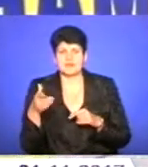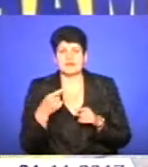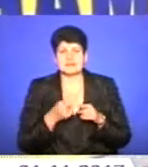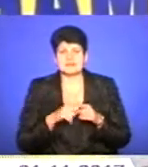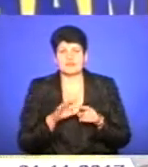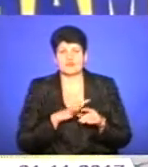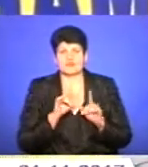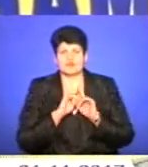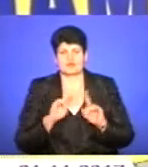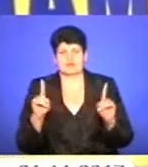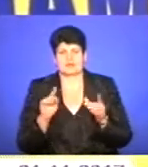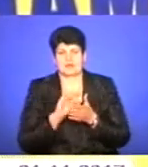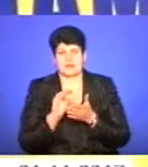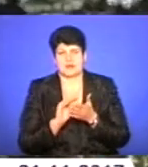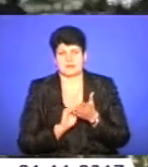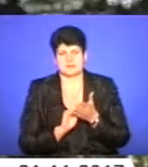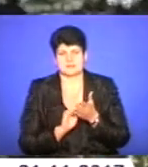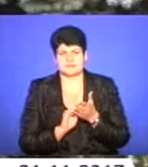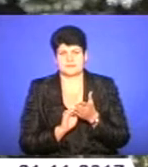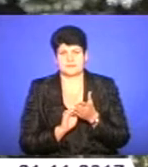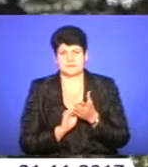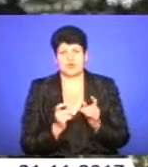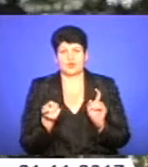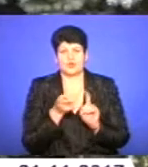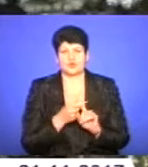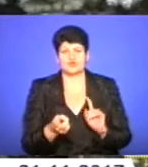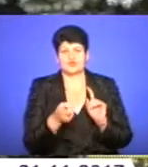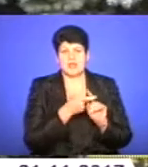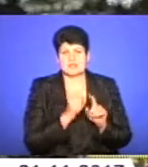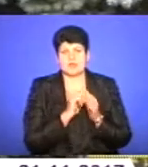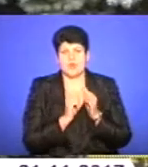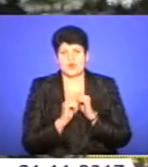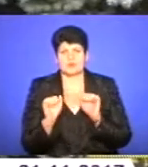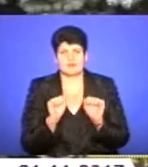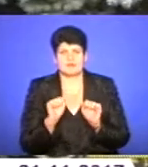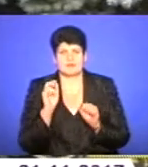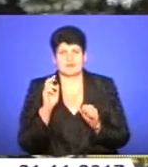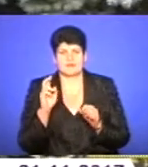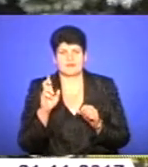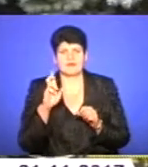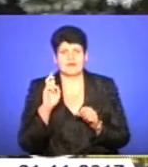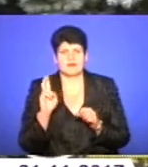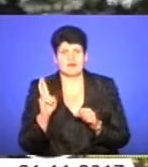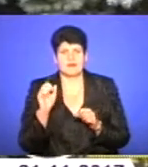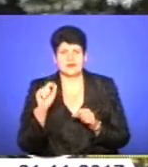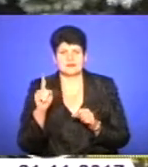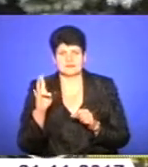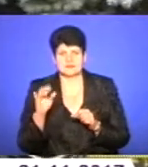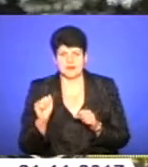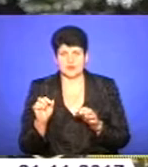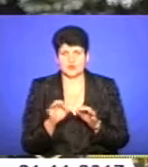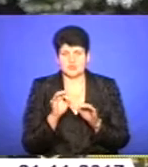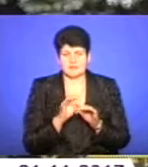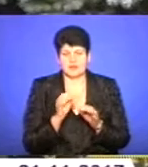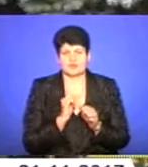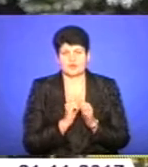особливий патріотичний надпис. Долучається кожне управління казначейства, воно створює свій власний прапор, дошиваючи його до